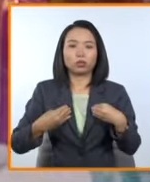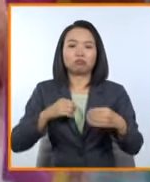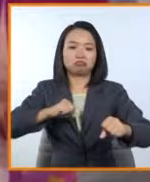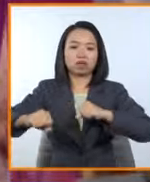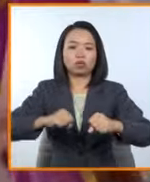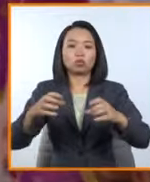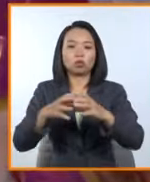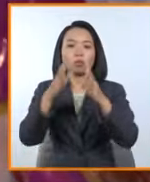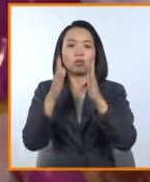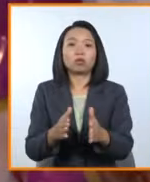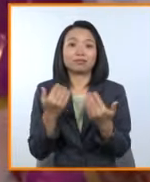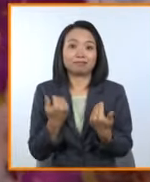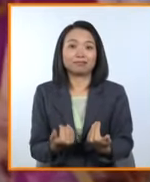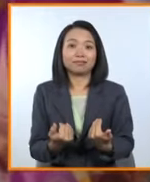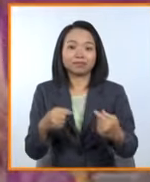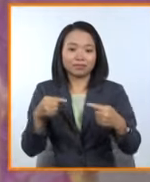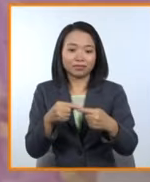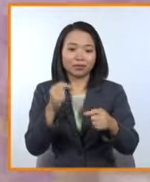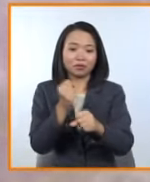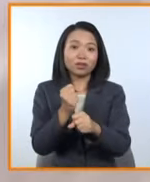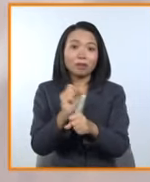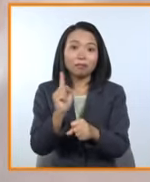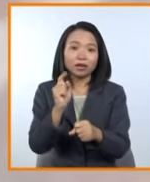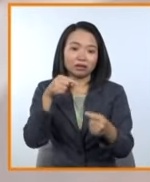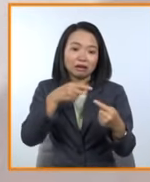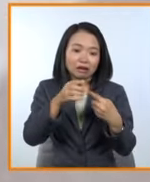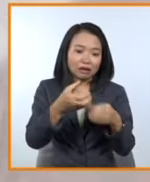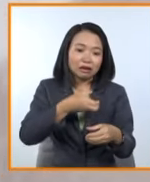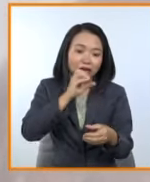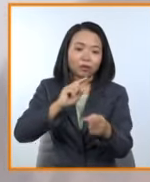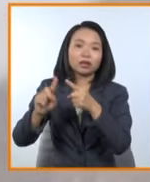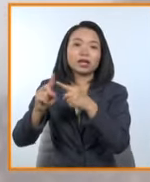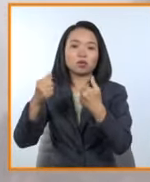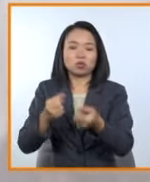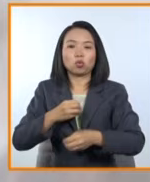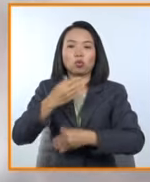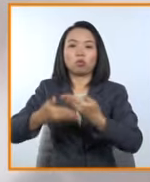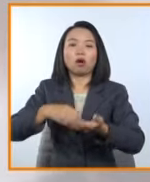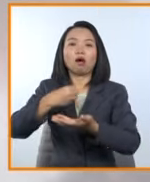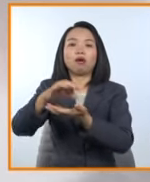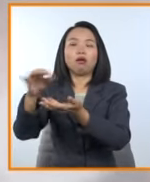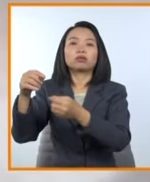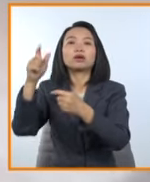ไทยเท่านั้นธุรกิจบรรจุภัณฑ์ยังคงเติบโตไปไกลถึงระดับอาเซียนและมีแนวโน้มขยายตัวได้อีกในอนาคต